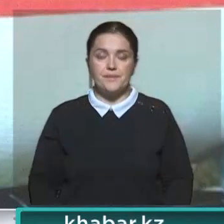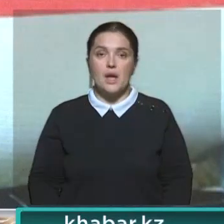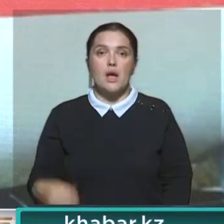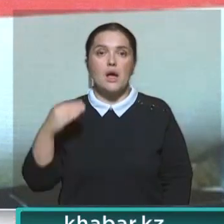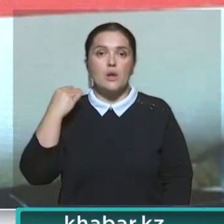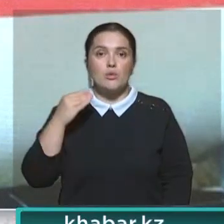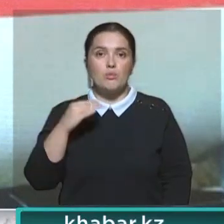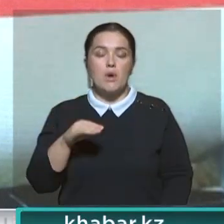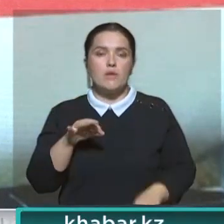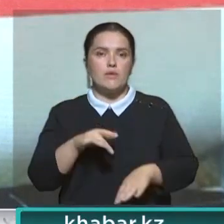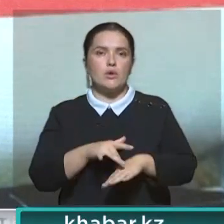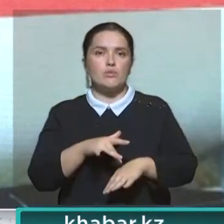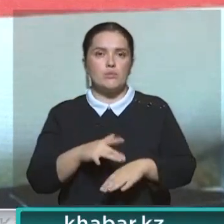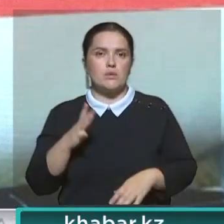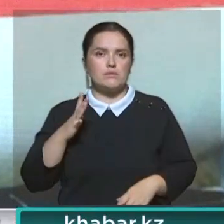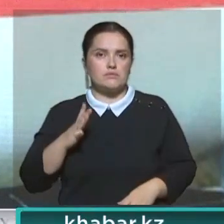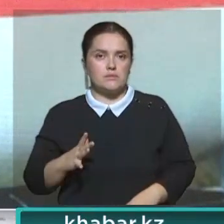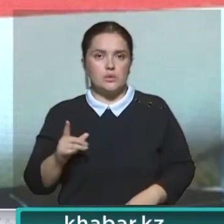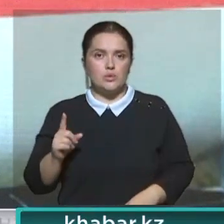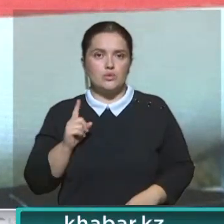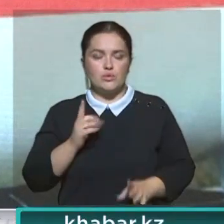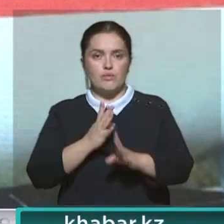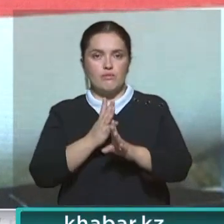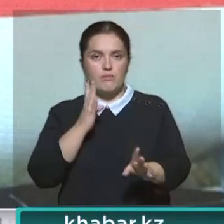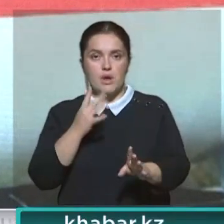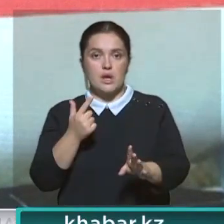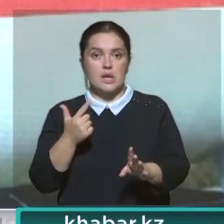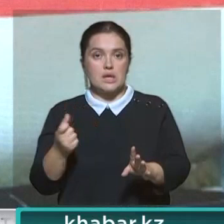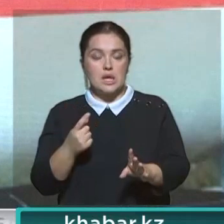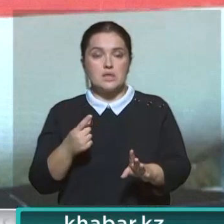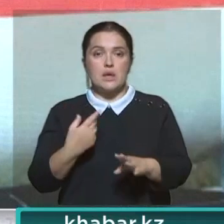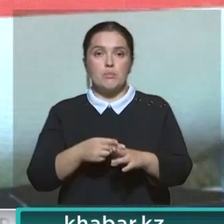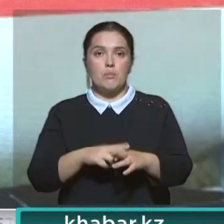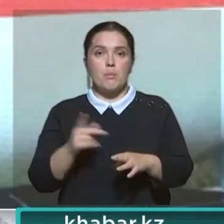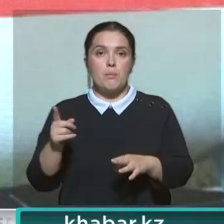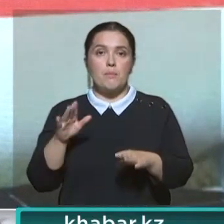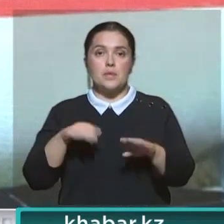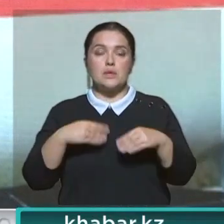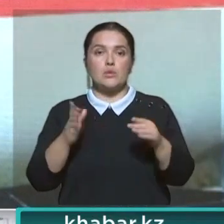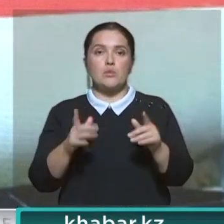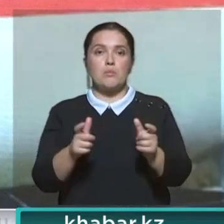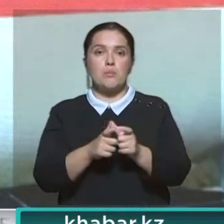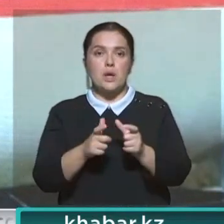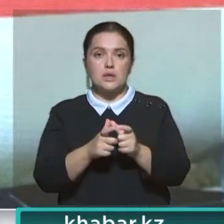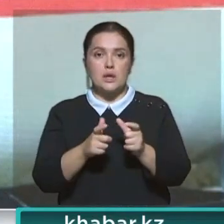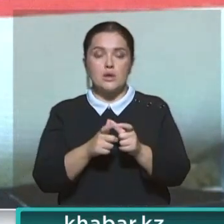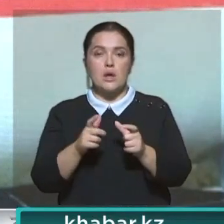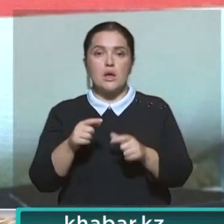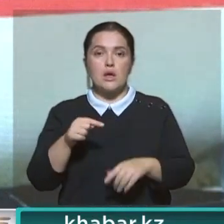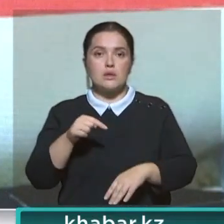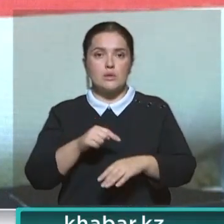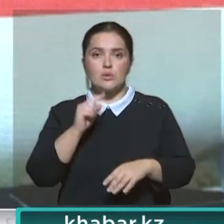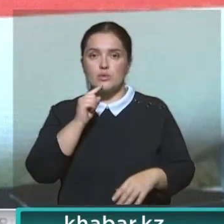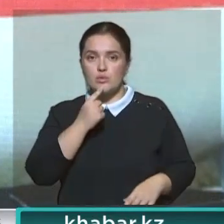В Актобе автолюбители вынуждены подолгу стоять в очереди за сжиженным газом. В некоторых местах его выдают только по талонам. Кроме того,